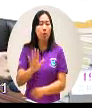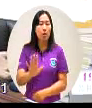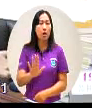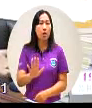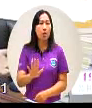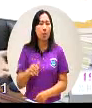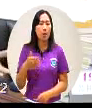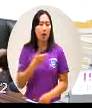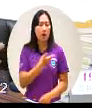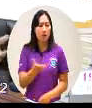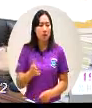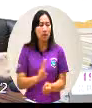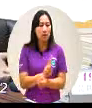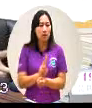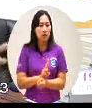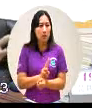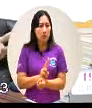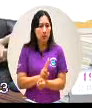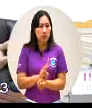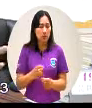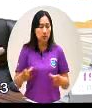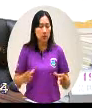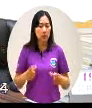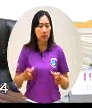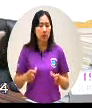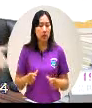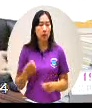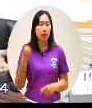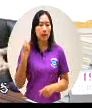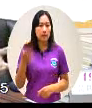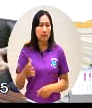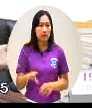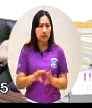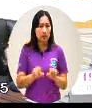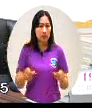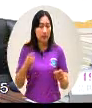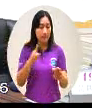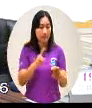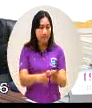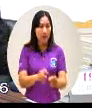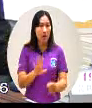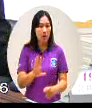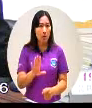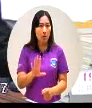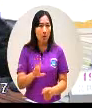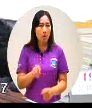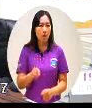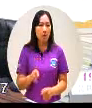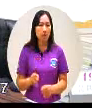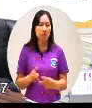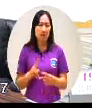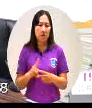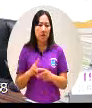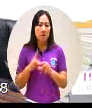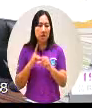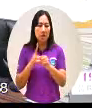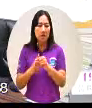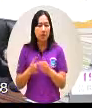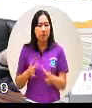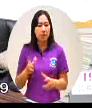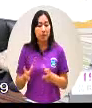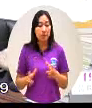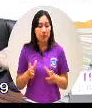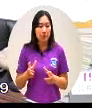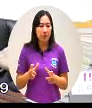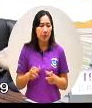新地标，嘛有联盟一个新对工业区的一个转型，新的期待。伊终于一讲讲，唔讲咧转型，设备咧转型，